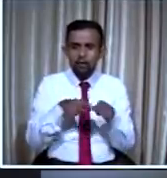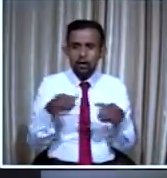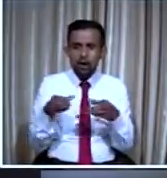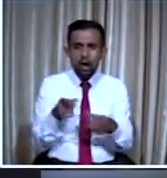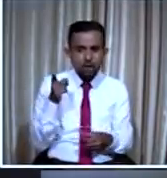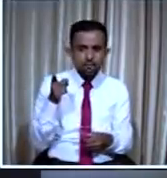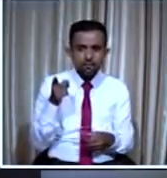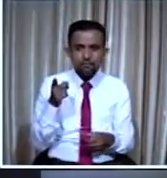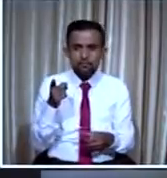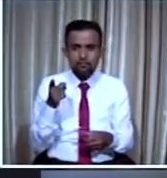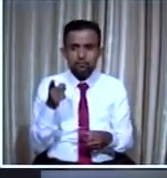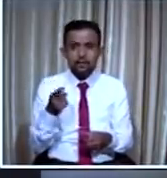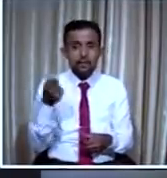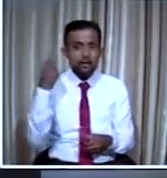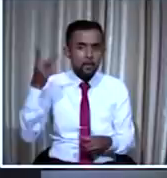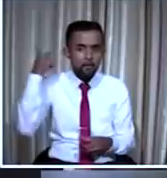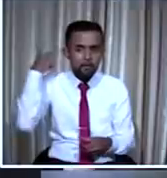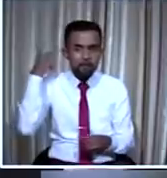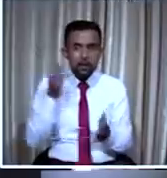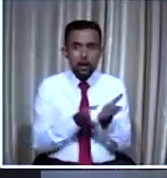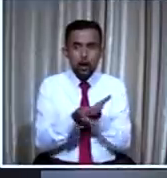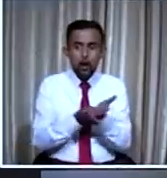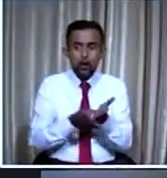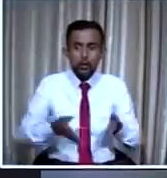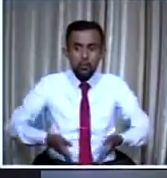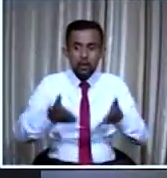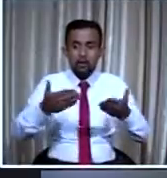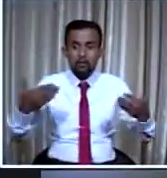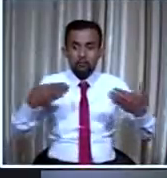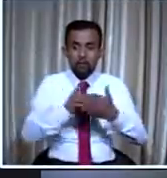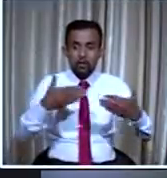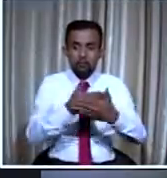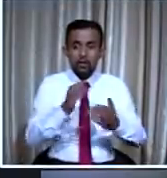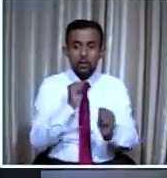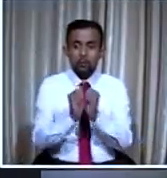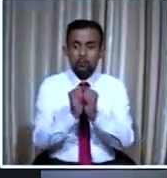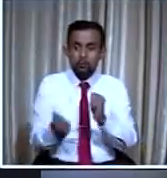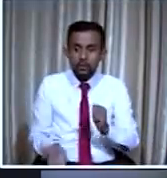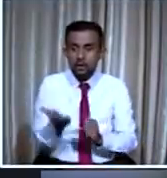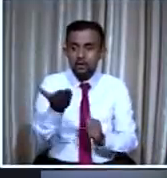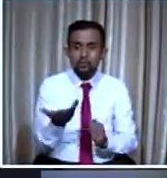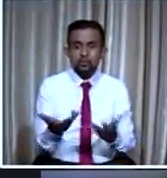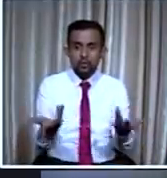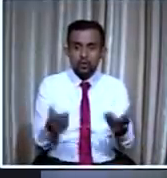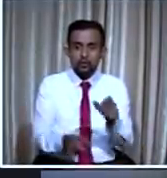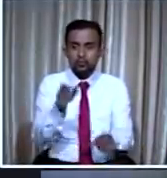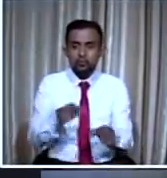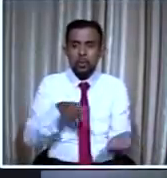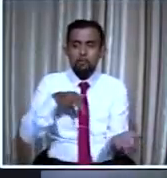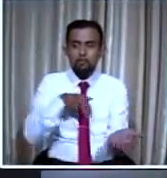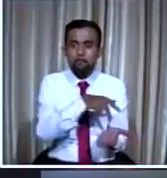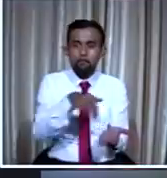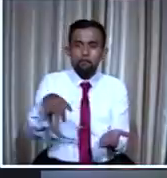තියෙනවා. ඊයේ පෙරේද කෝච්චි පාරවල් වහලා බස් වලට යන්න නොදී මිනිසුන් අපයින්